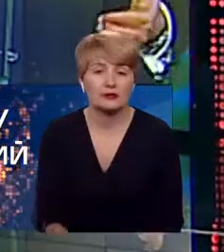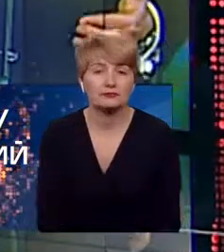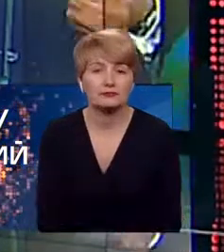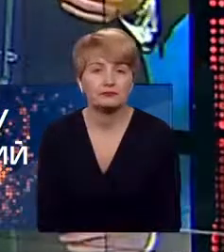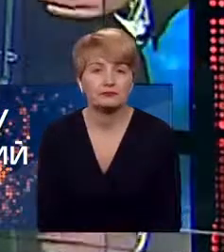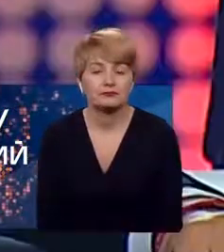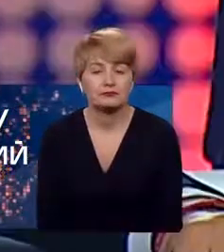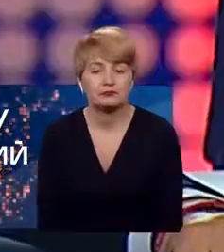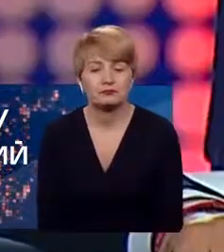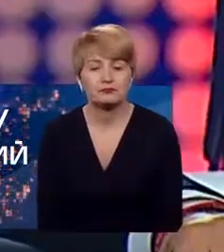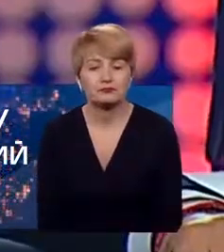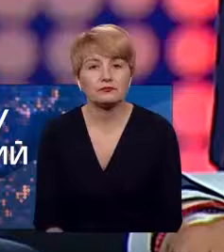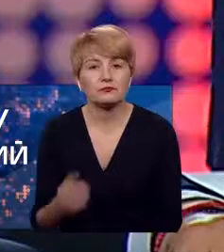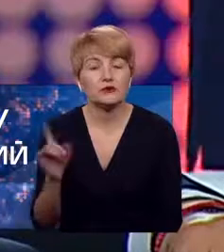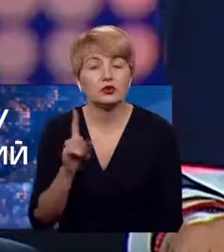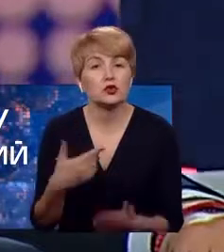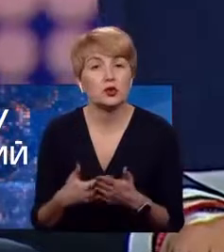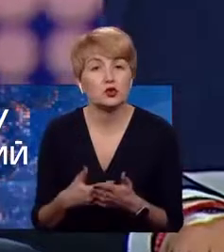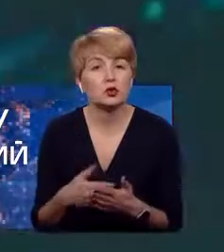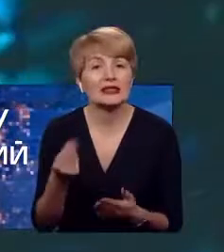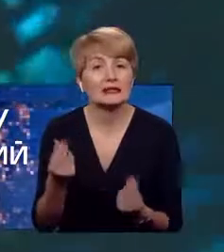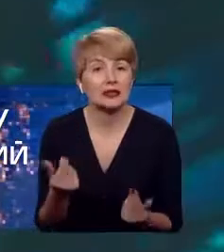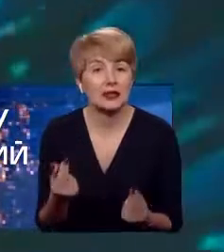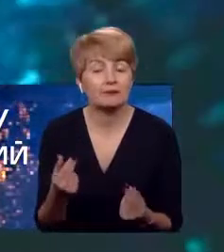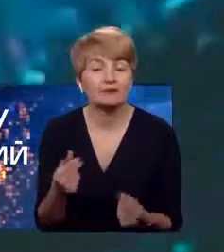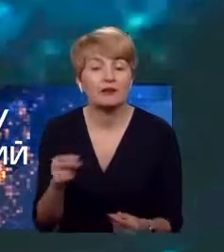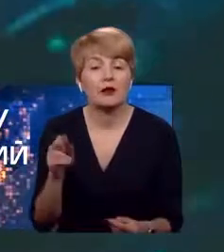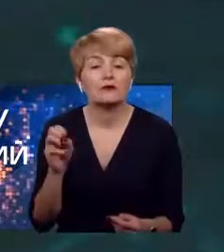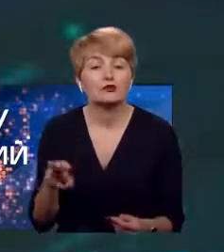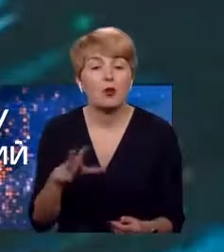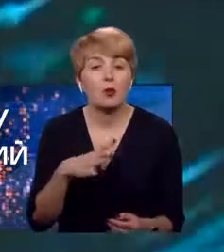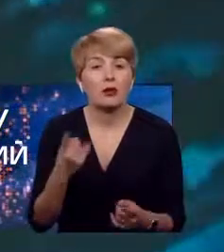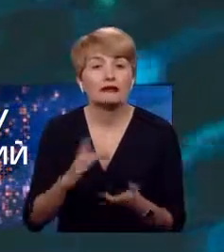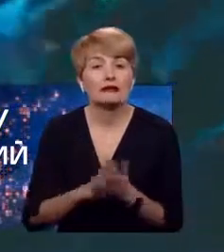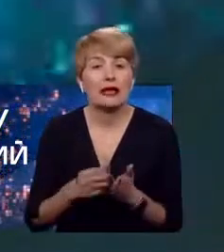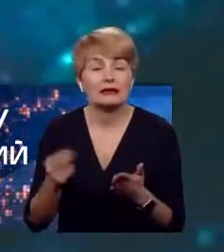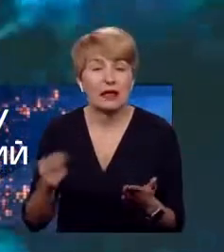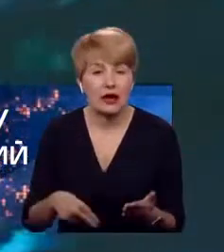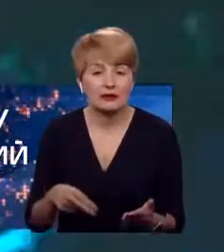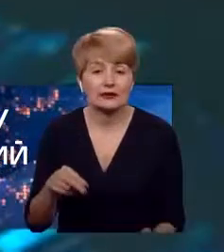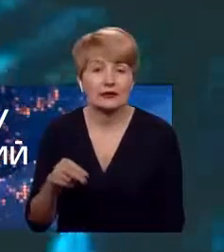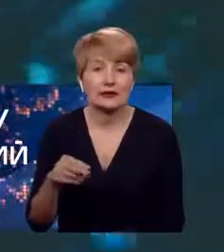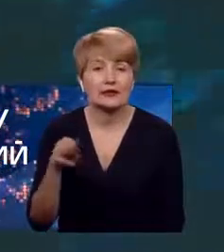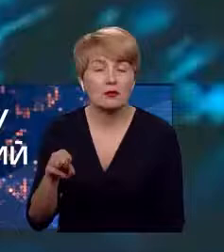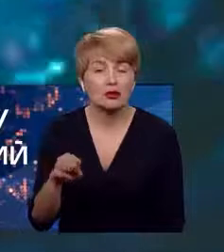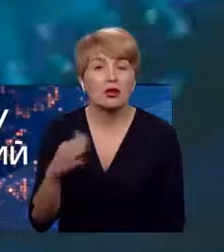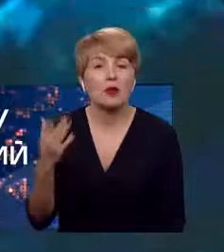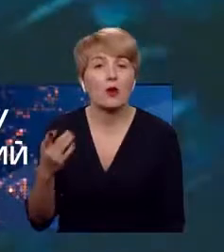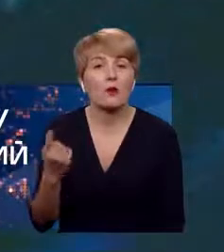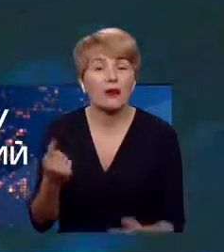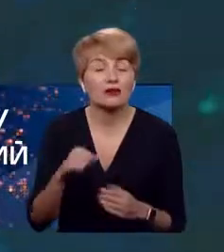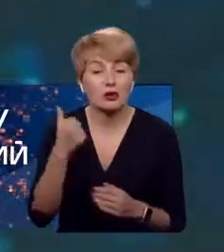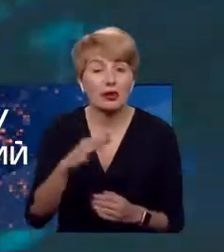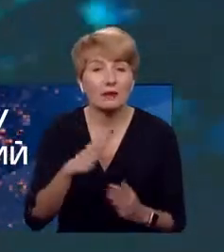мені щонайменше здається. Що стосується ціни. В чому був трюк з контрактом Тимошенко? В перший рік ціна була знижена через